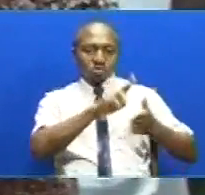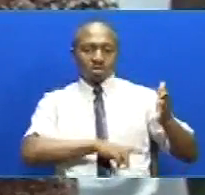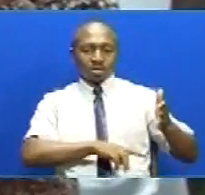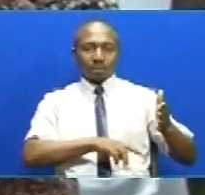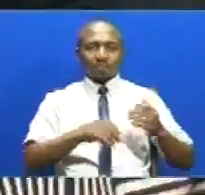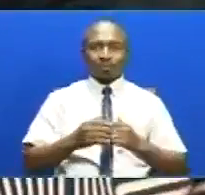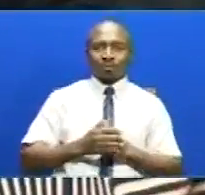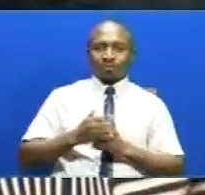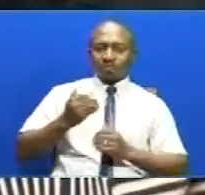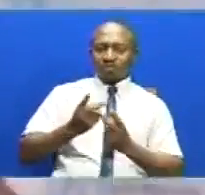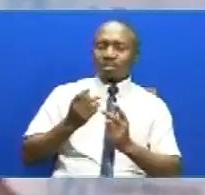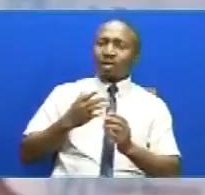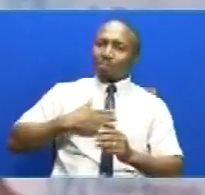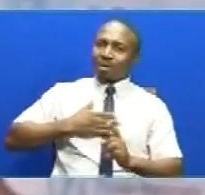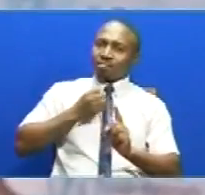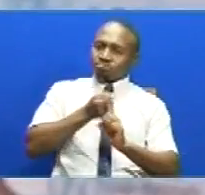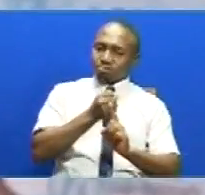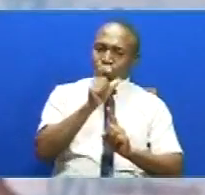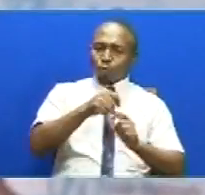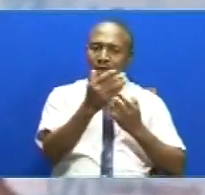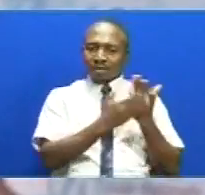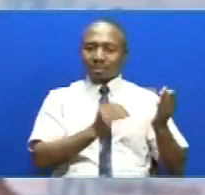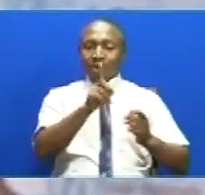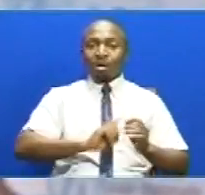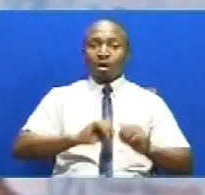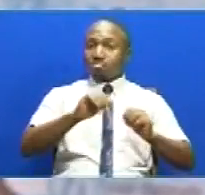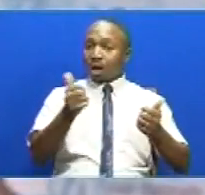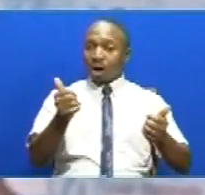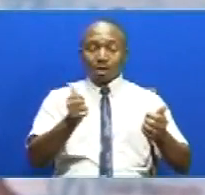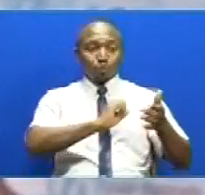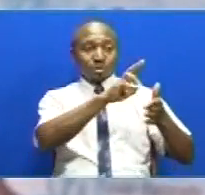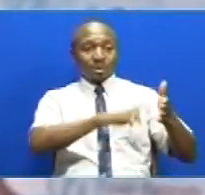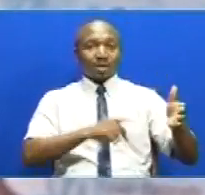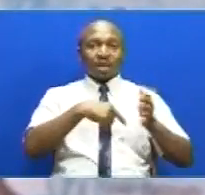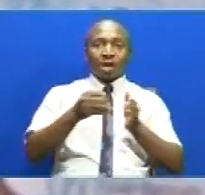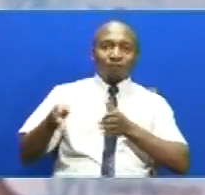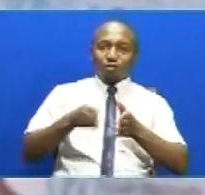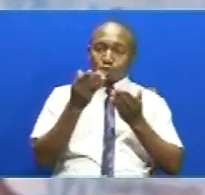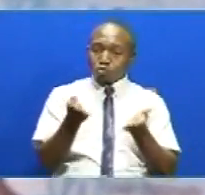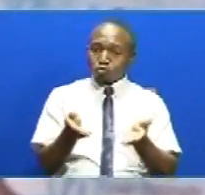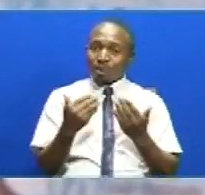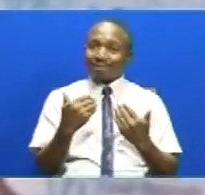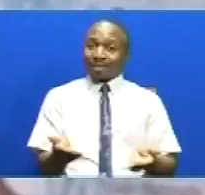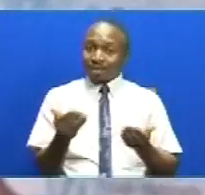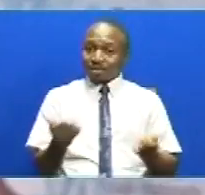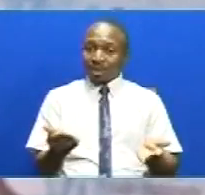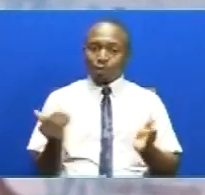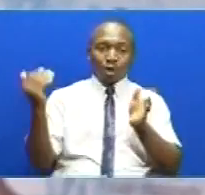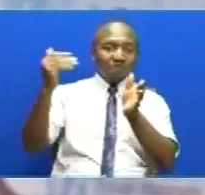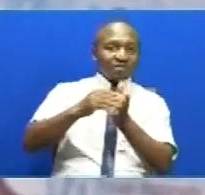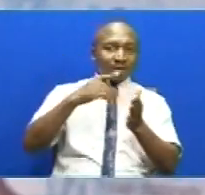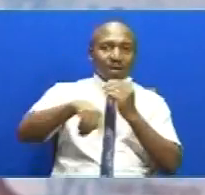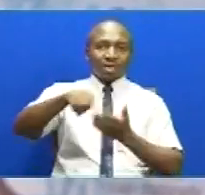Pia napenda kusisitiza kwa wananchi ambao hawajajiandikisha katika mfumo huu wa kisasa wafike katika